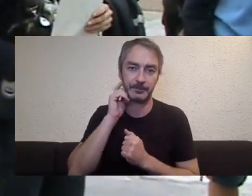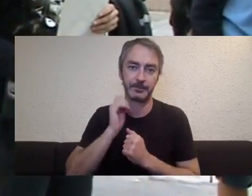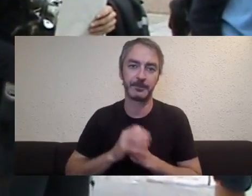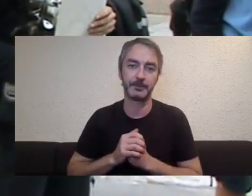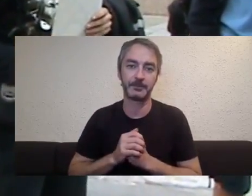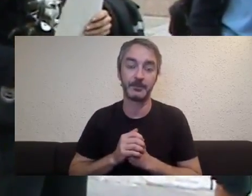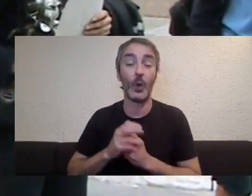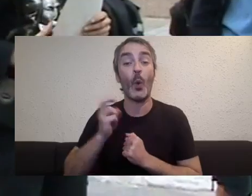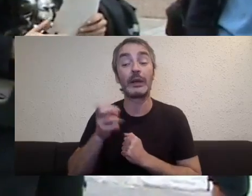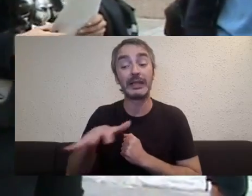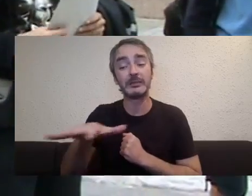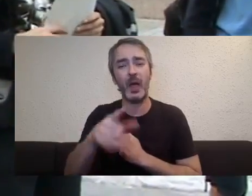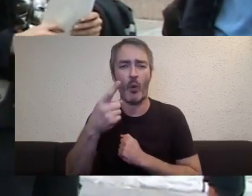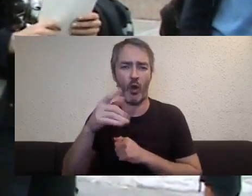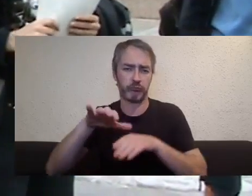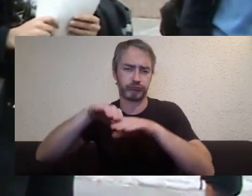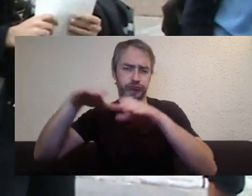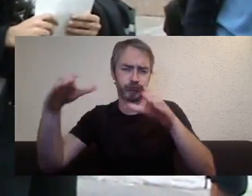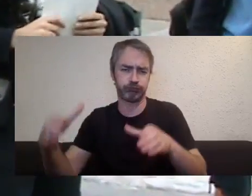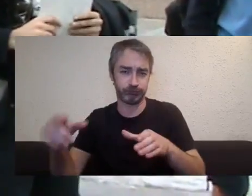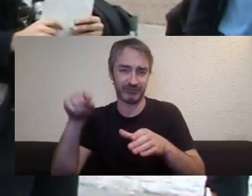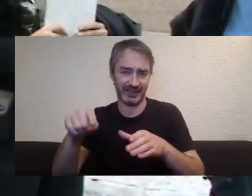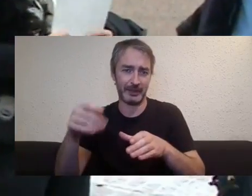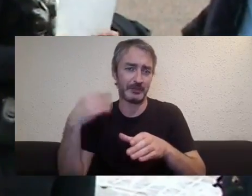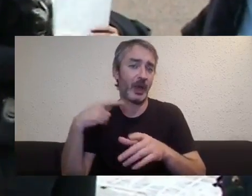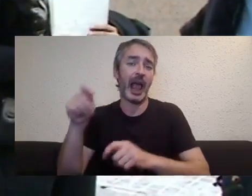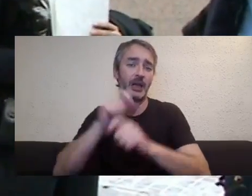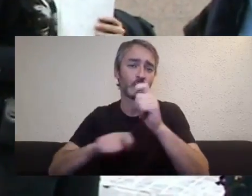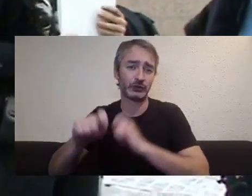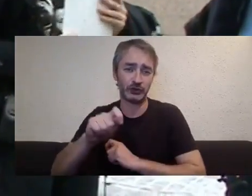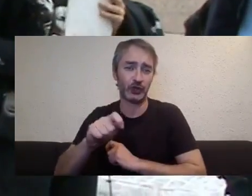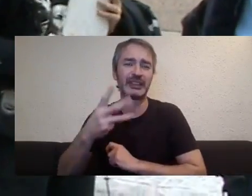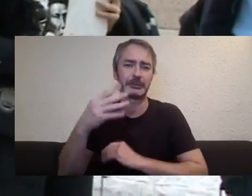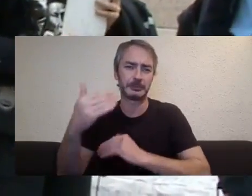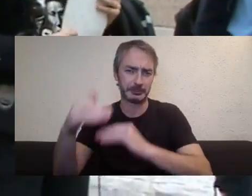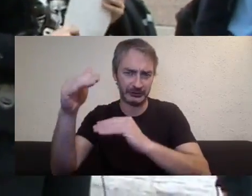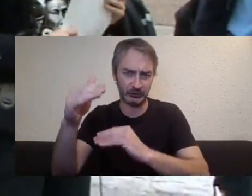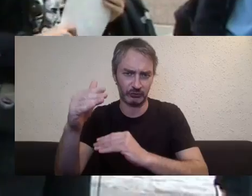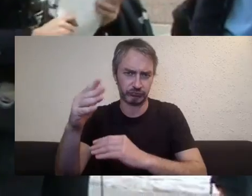viure-hi. I l'altra part, que era la nau d'on coneixem, que era